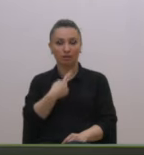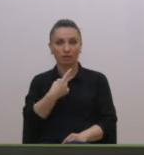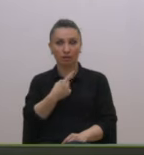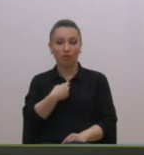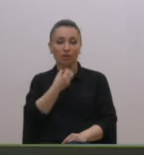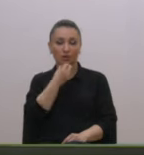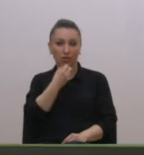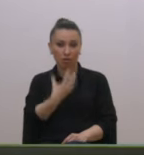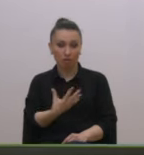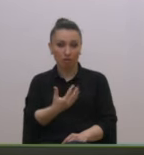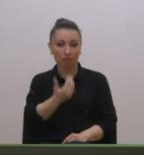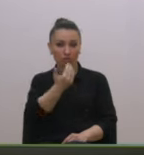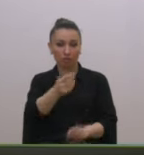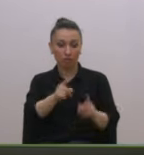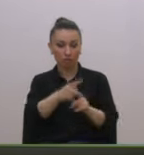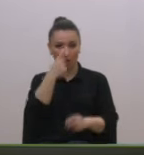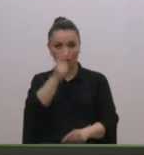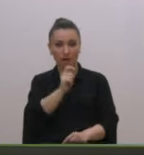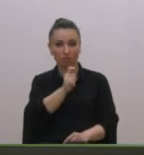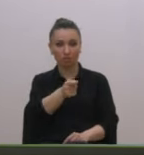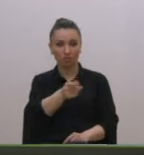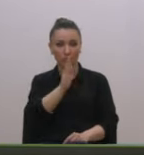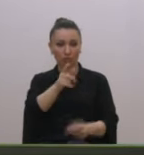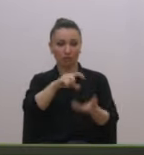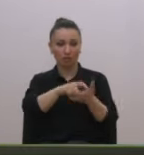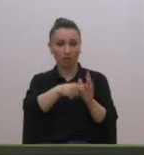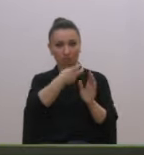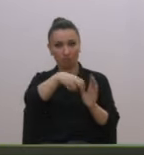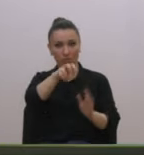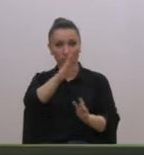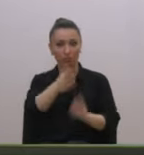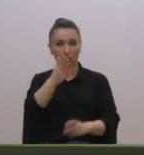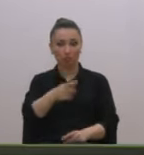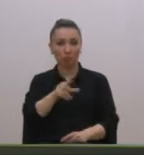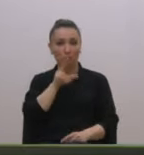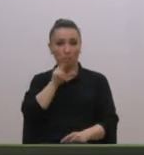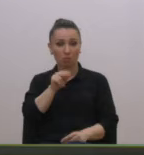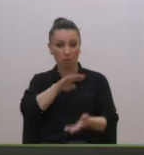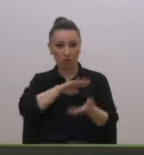კი ბატონო, მაგრამ თქვენს გაძლევთ გაფრთხილებას, დაგატოვებინებ დარბაზს თუ მიკროფონის გარეშე.